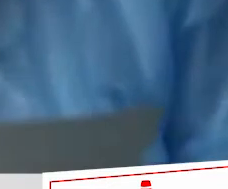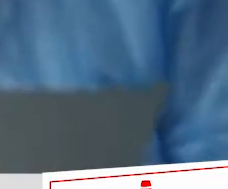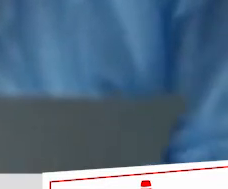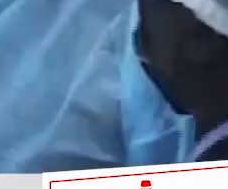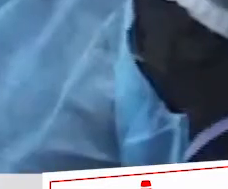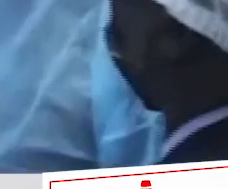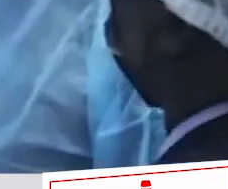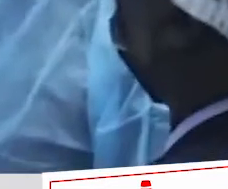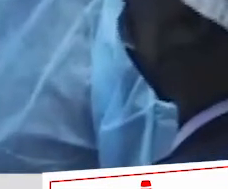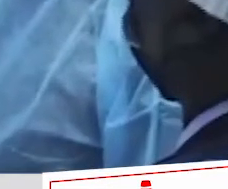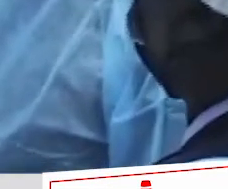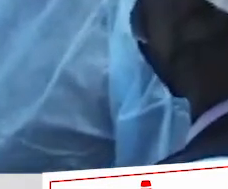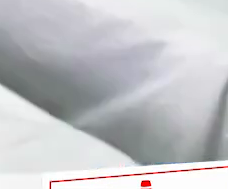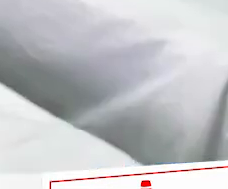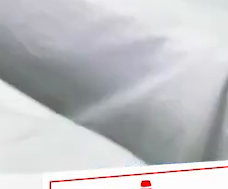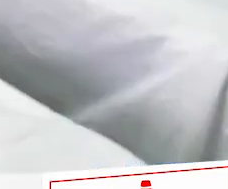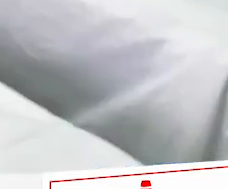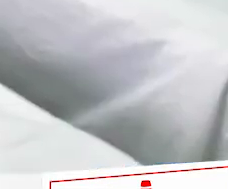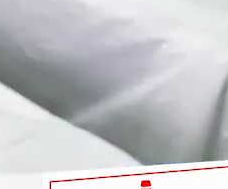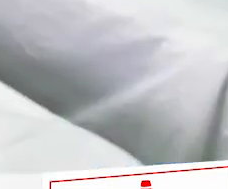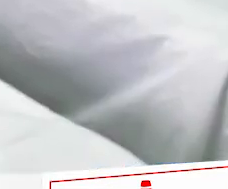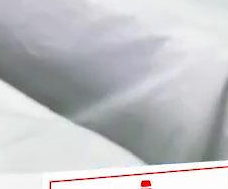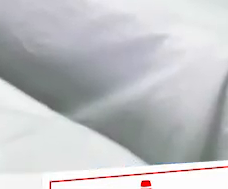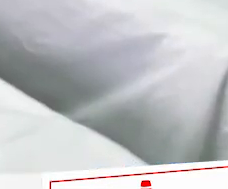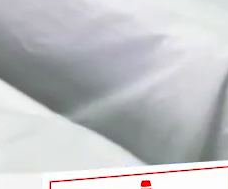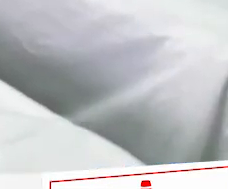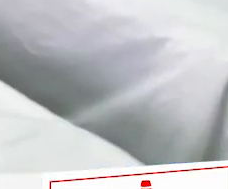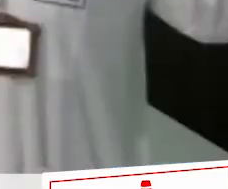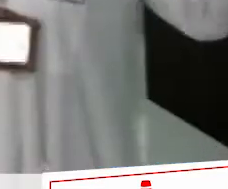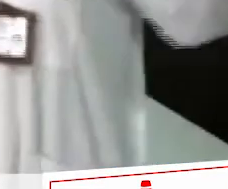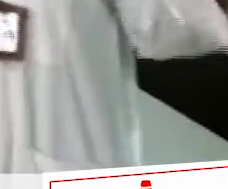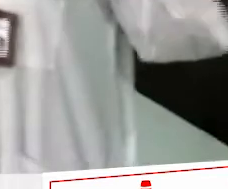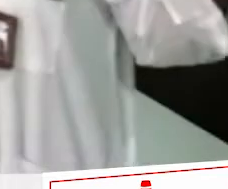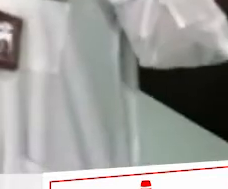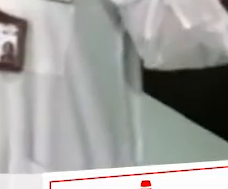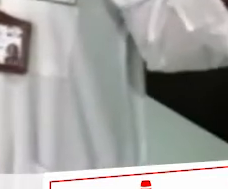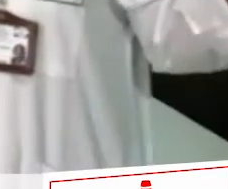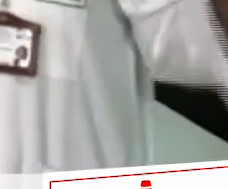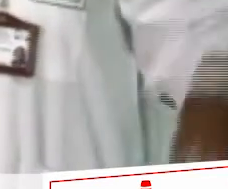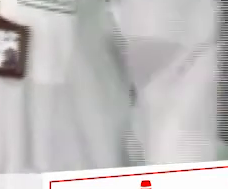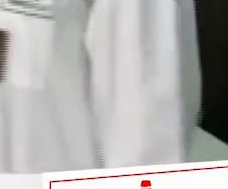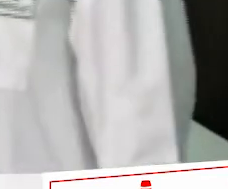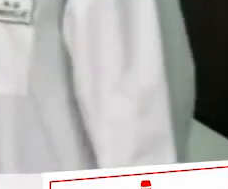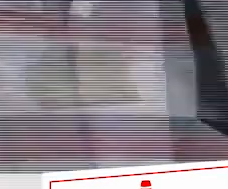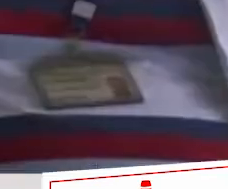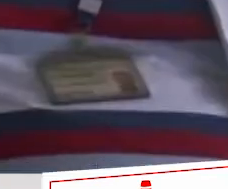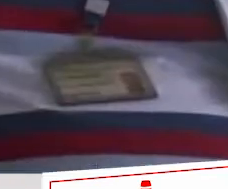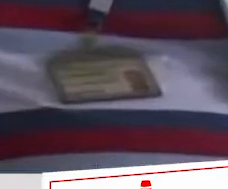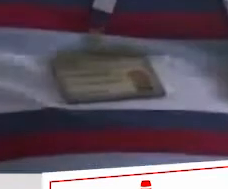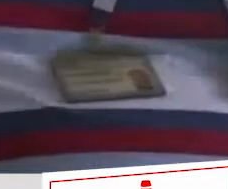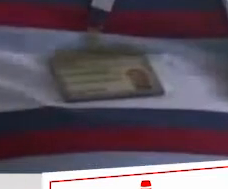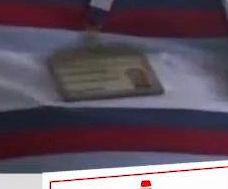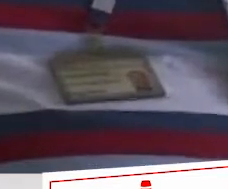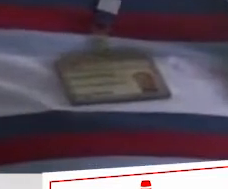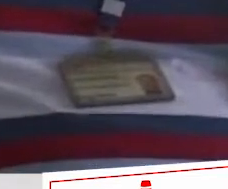de santé pour l'eau rage le dévouement l'abnégation et le professionnalisme hors du commun dont ils font montre depuis